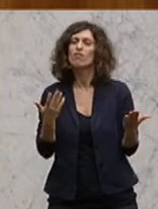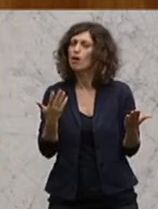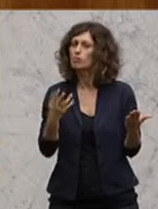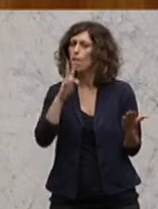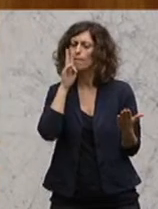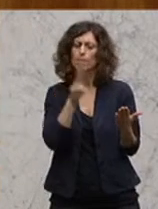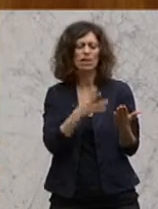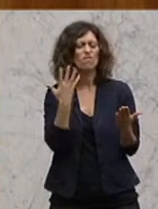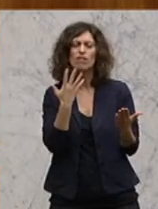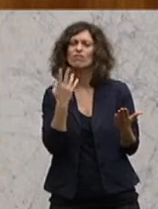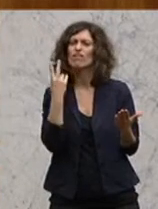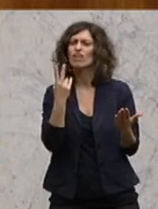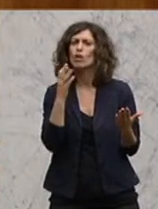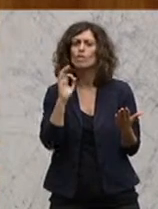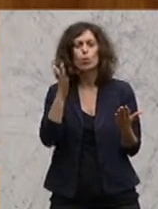auf wichtige